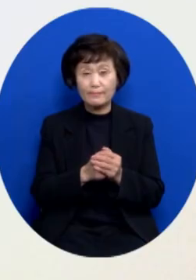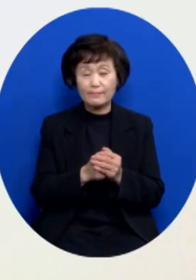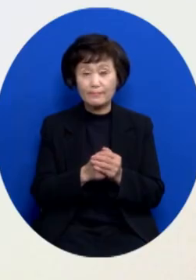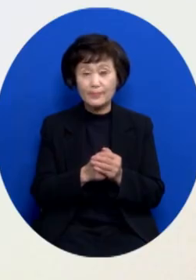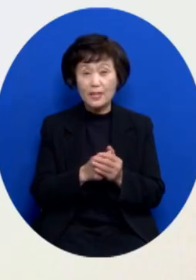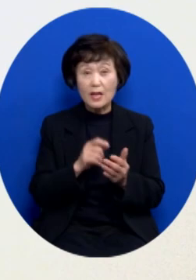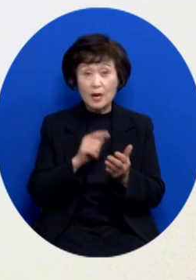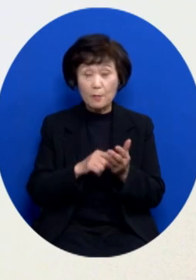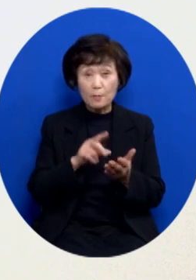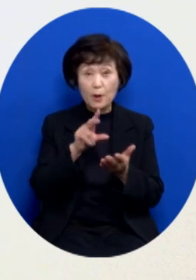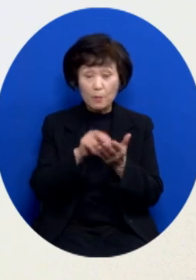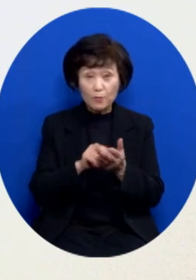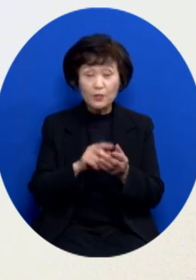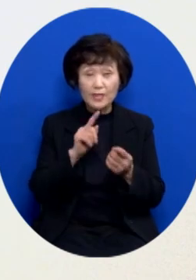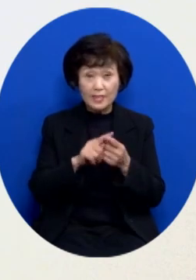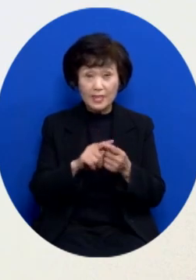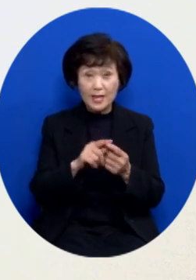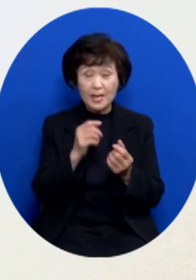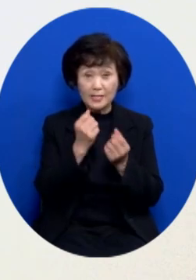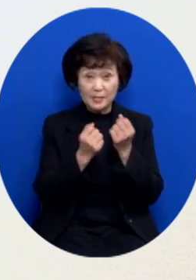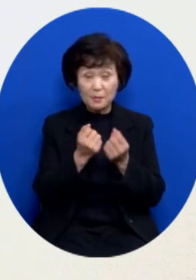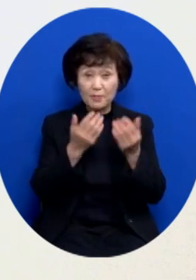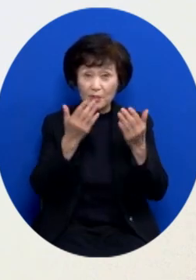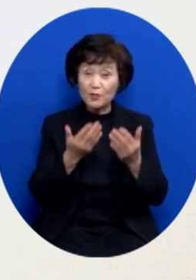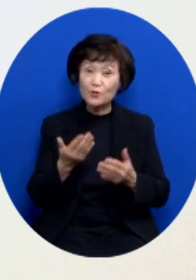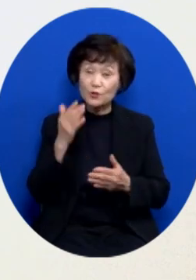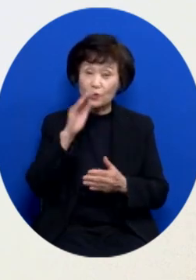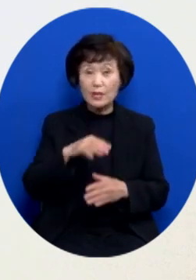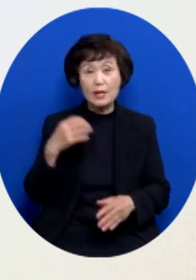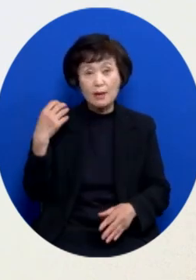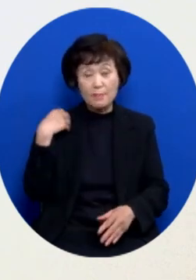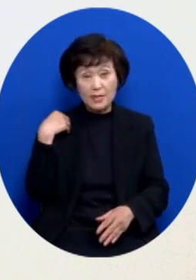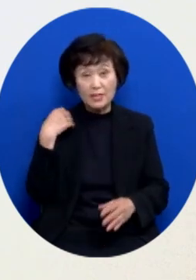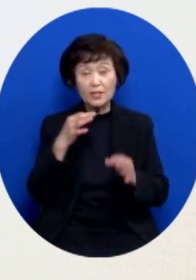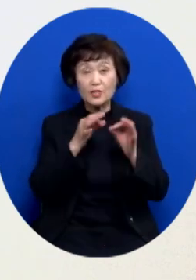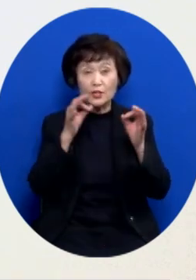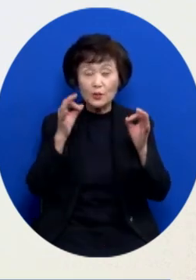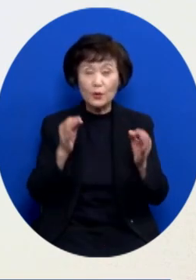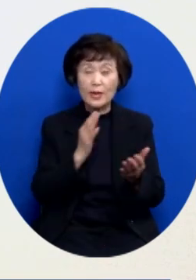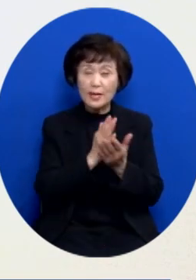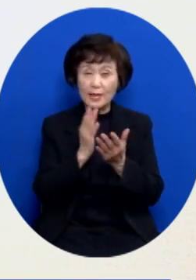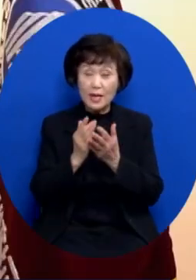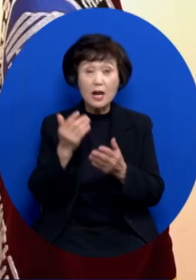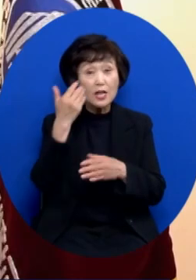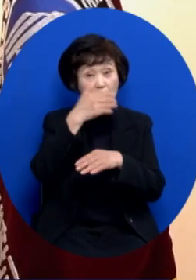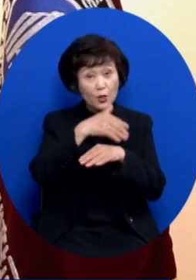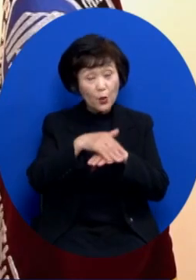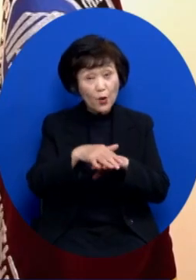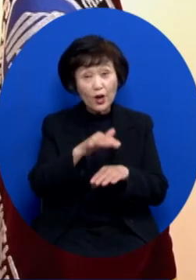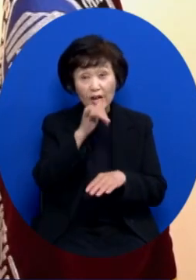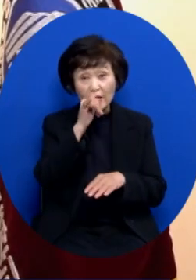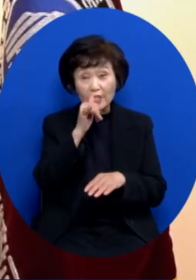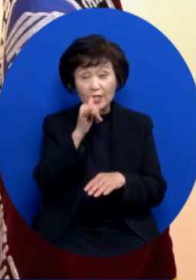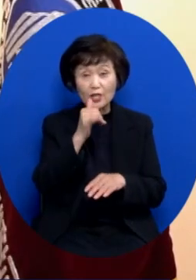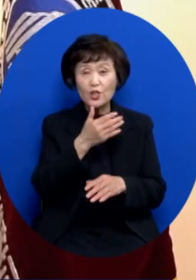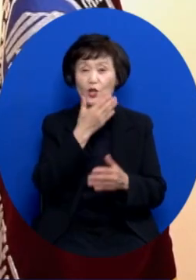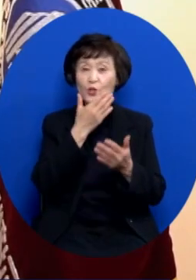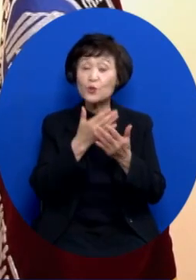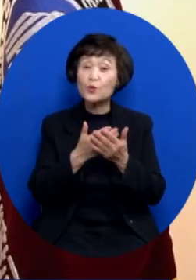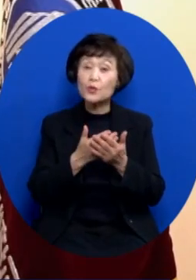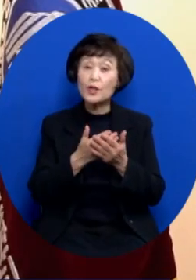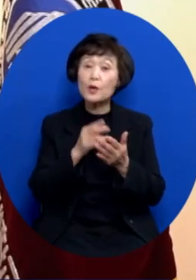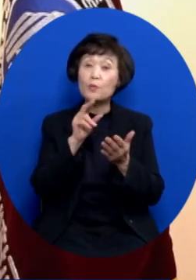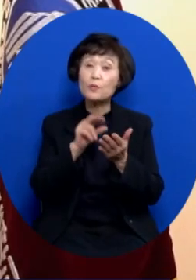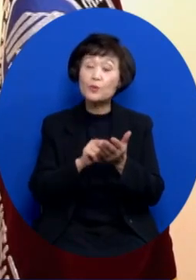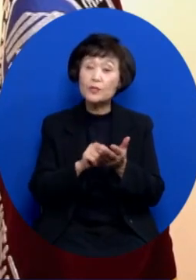해주셨는데요. 네. 총장님 이제 뭐 임기 동안 다양한 어떤 사업과 계획이 있으실 것 같으세요. 네. 가장 중점적으로 추진해 나가실